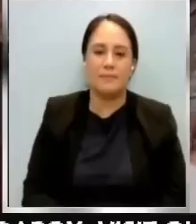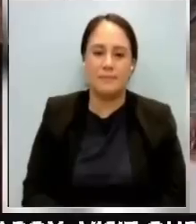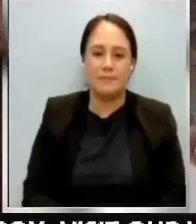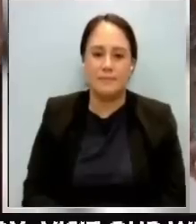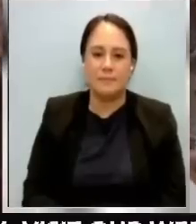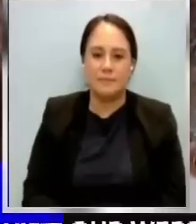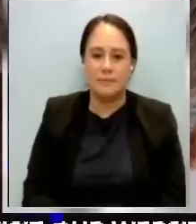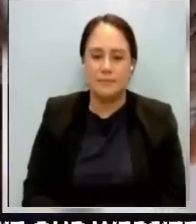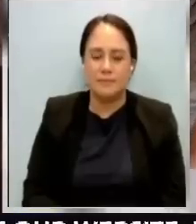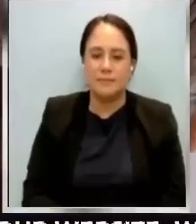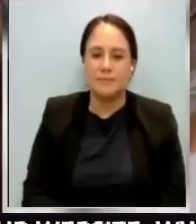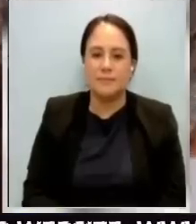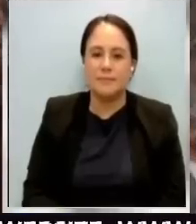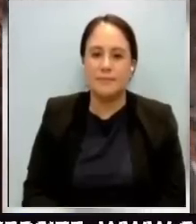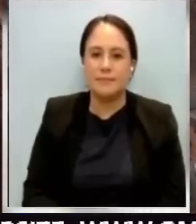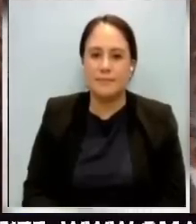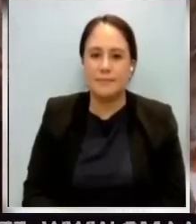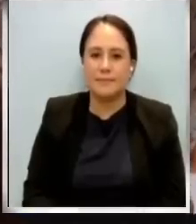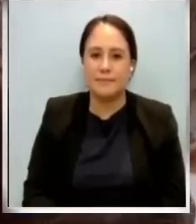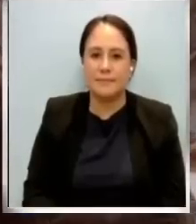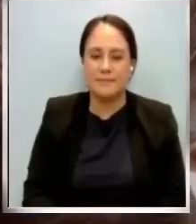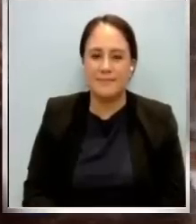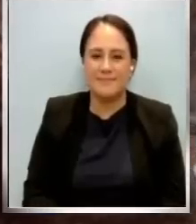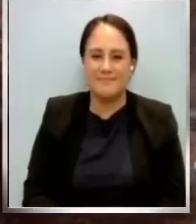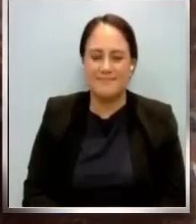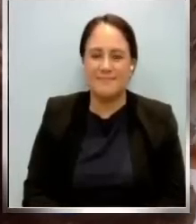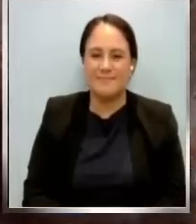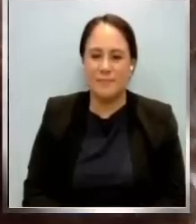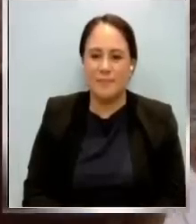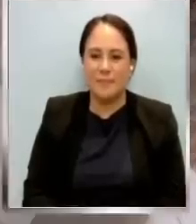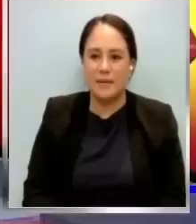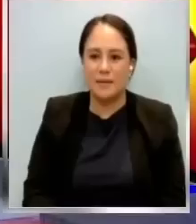News, Nelson Canlas, nakatutok 24 oras.